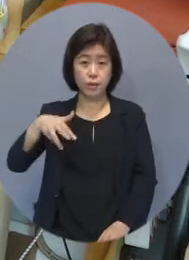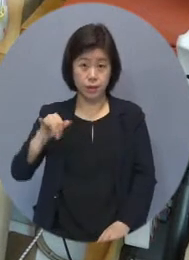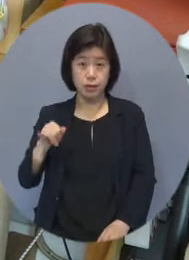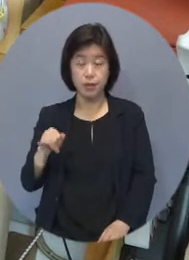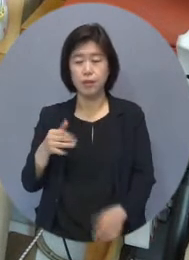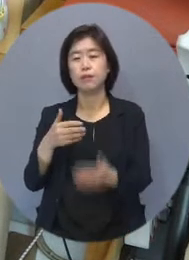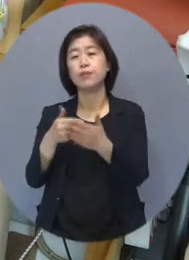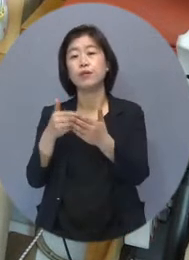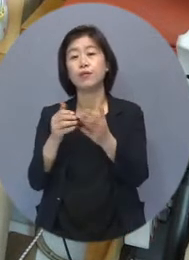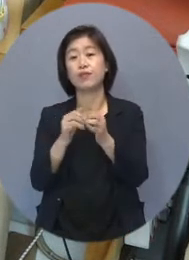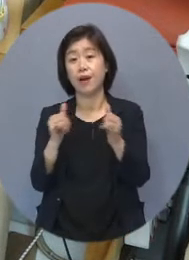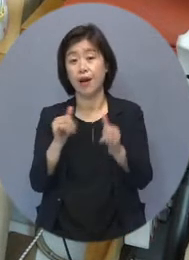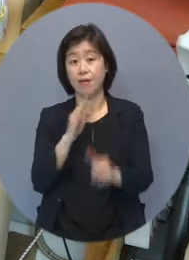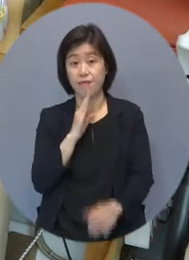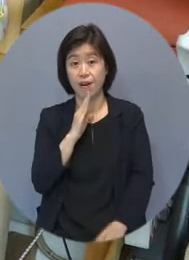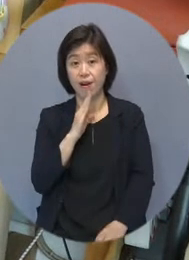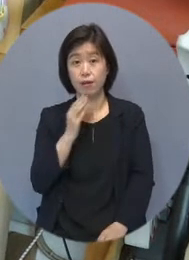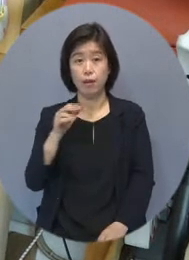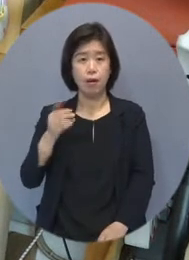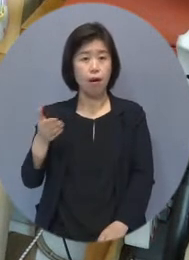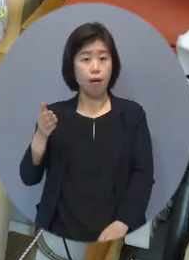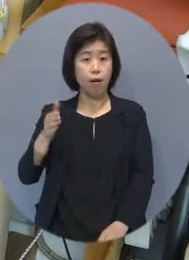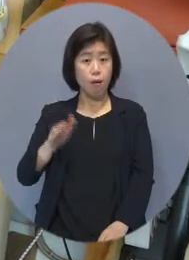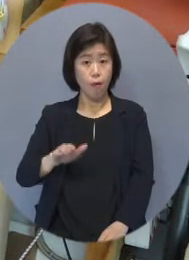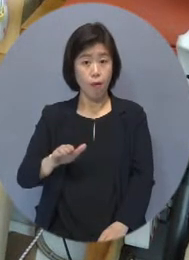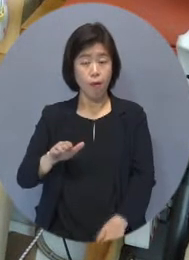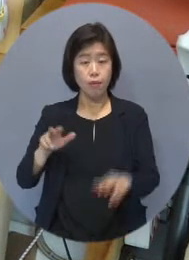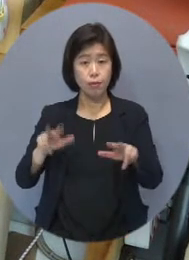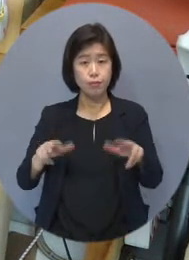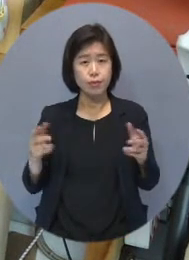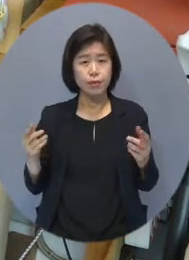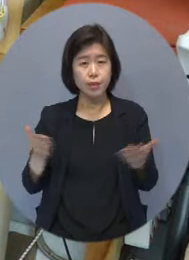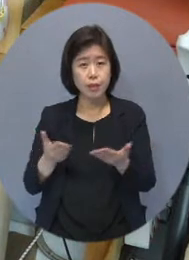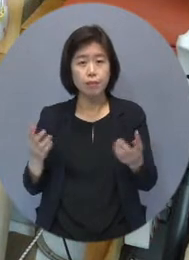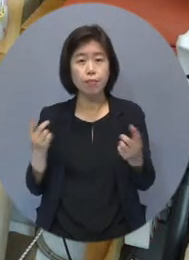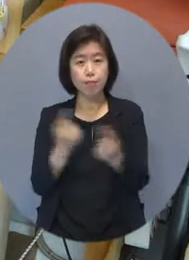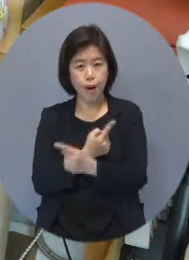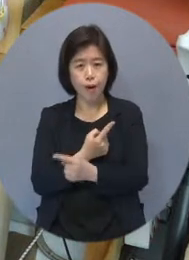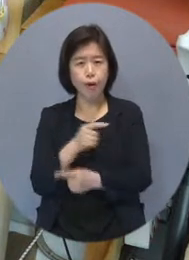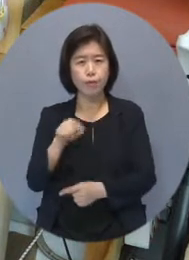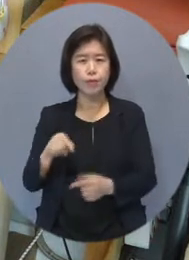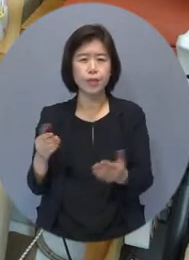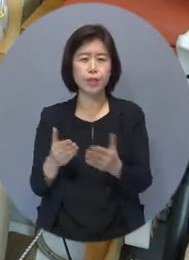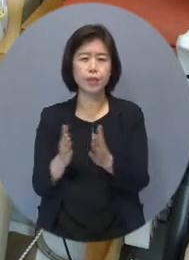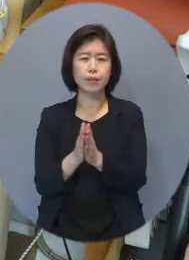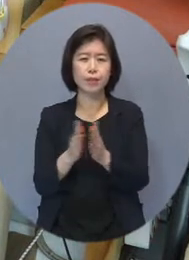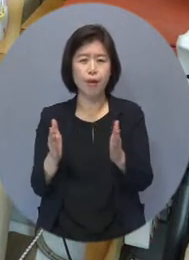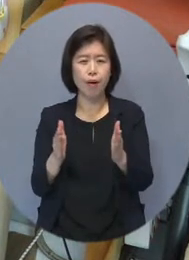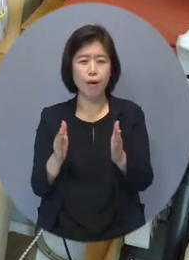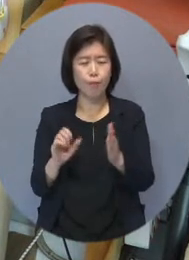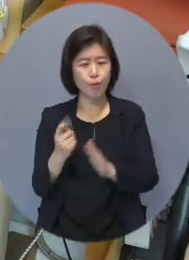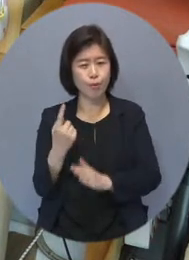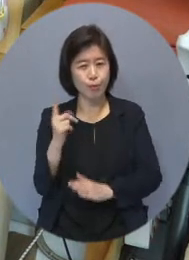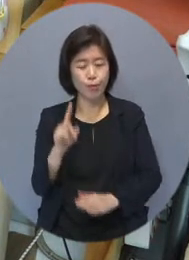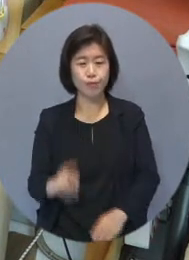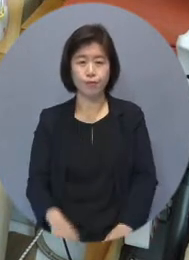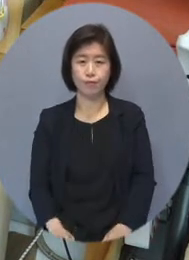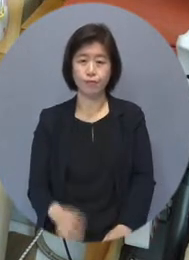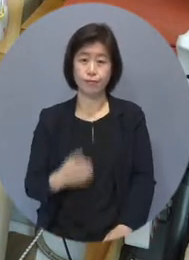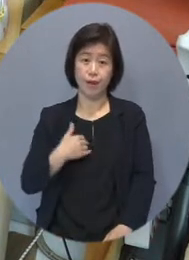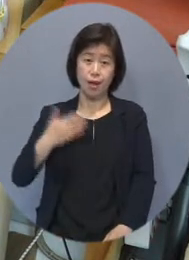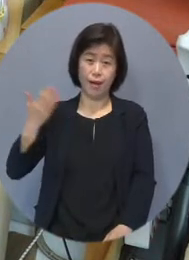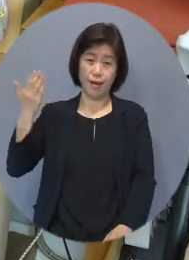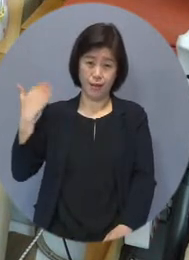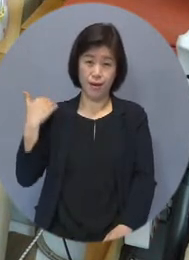촉각 그림책을 처음 어떻게 이제 접하게 되셨나요? 제가 이제 설치 작업을 하고 있는 이제 예술가로